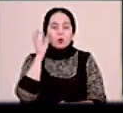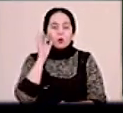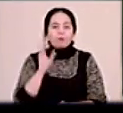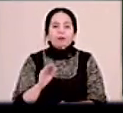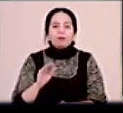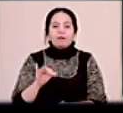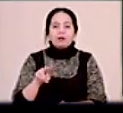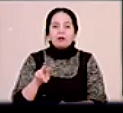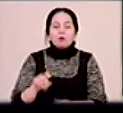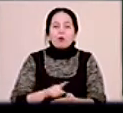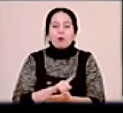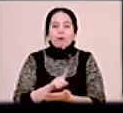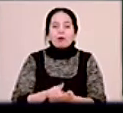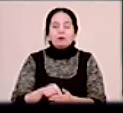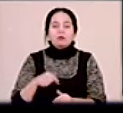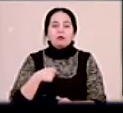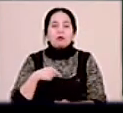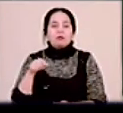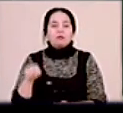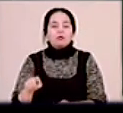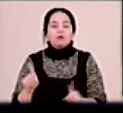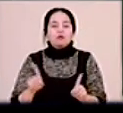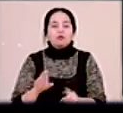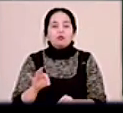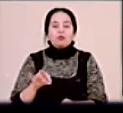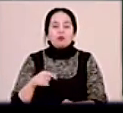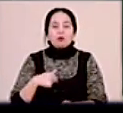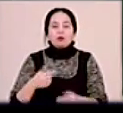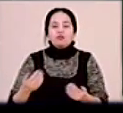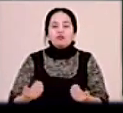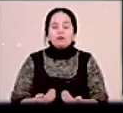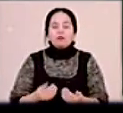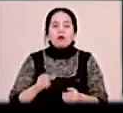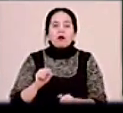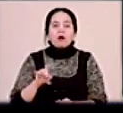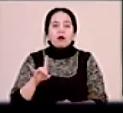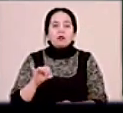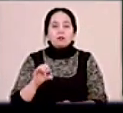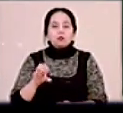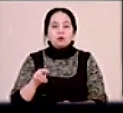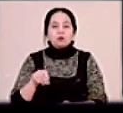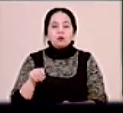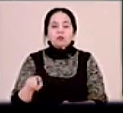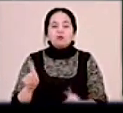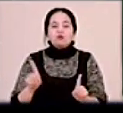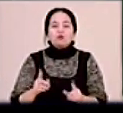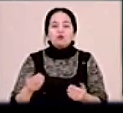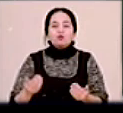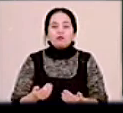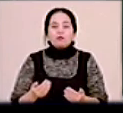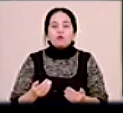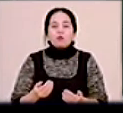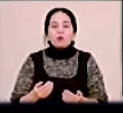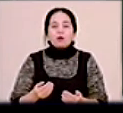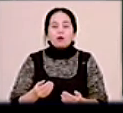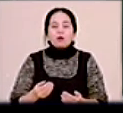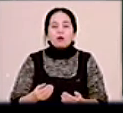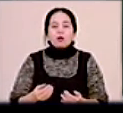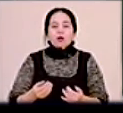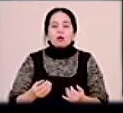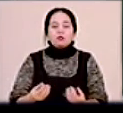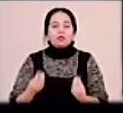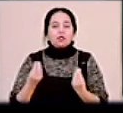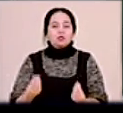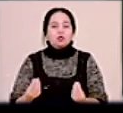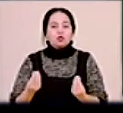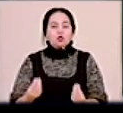Филиппу я обязан тем, что живу, а Аристотелю тем, что живу достойно. Так